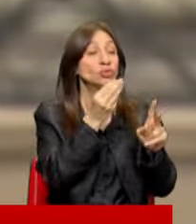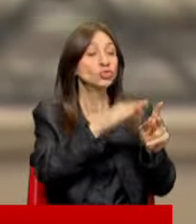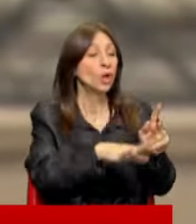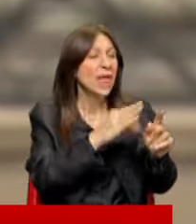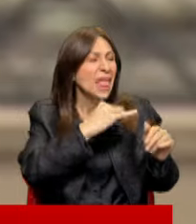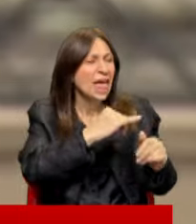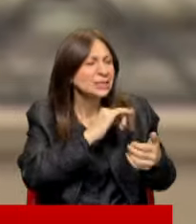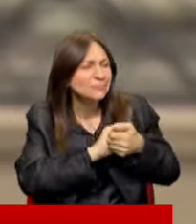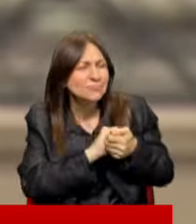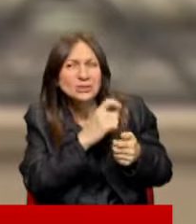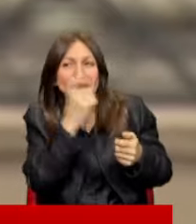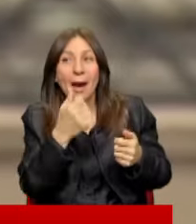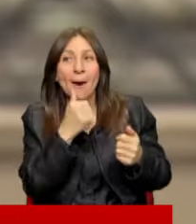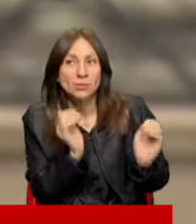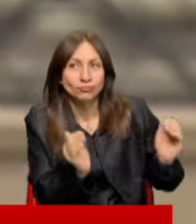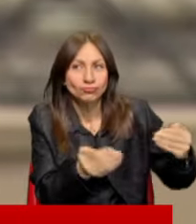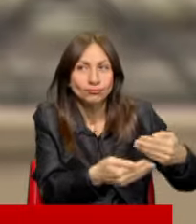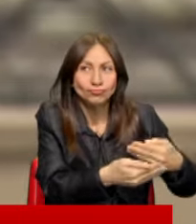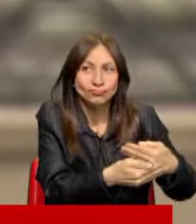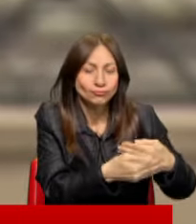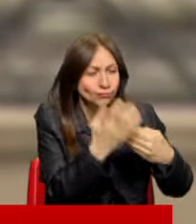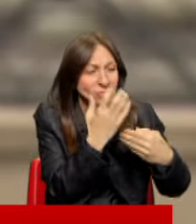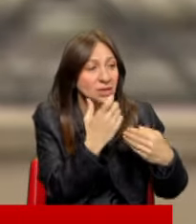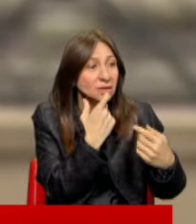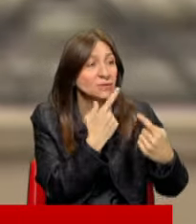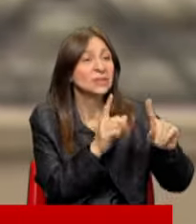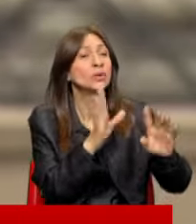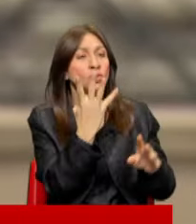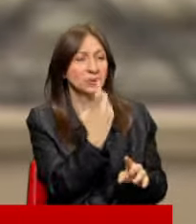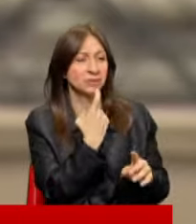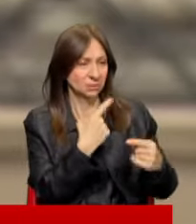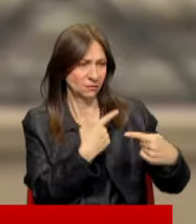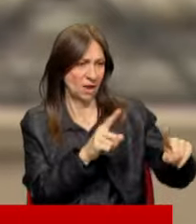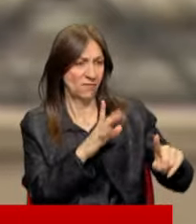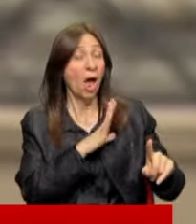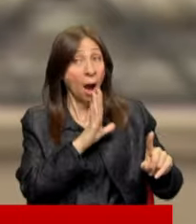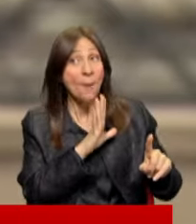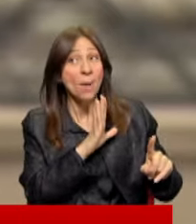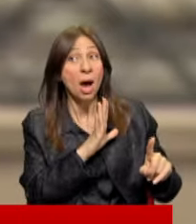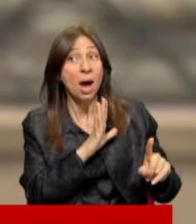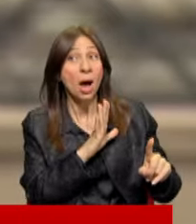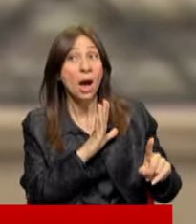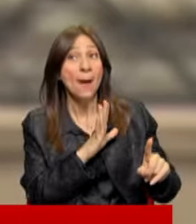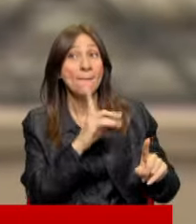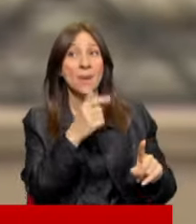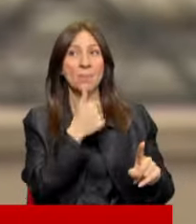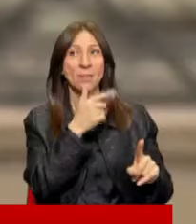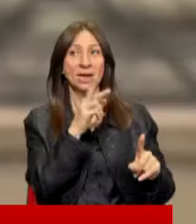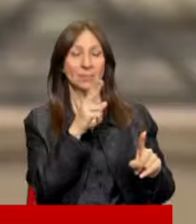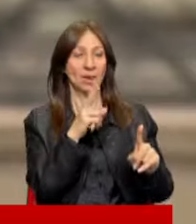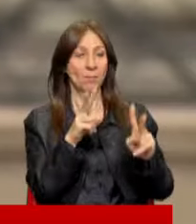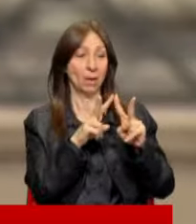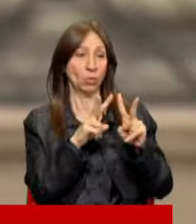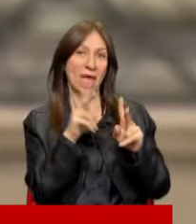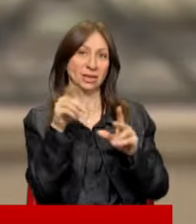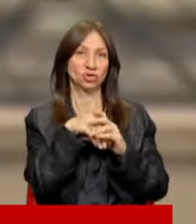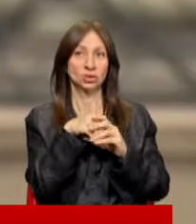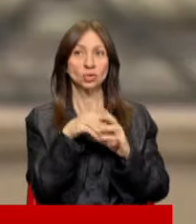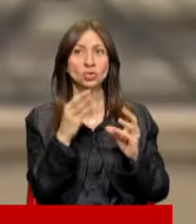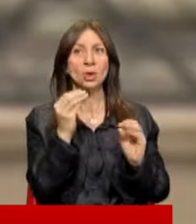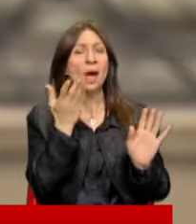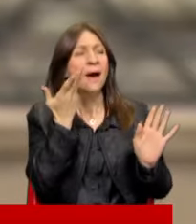oldukları. Abinin kol kanat gerdiği, çok fazla yaş farkı yok, 4 yaş var ama bir baba figürü Makbule için.